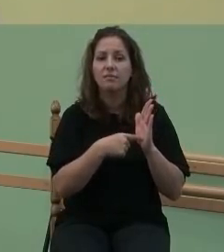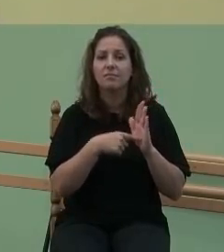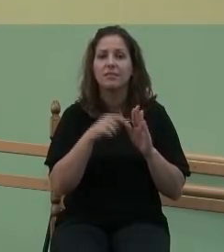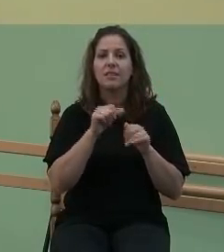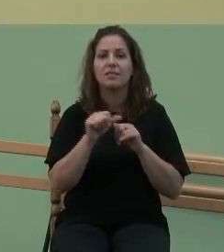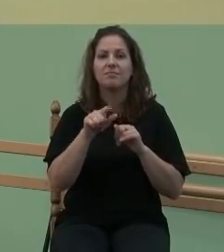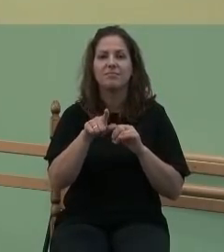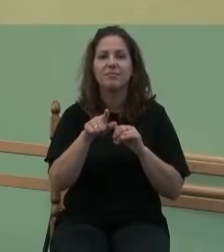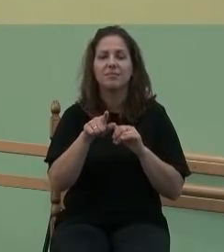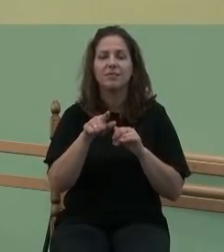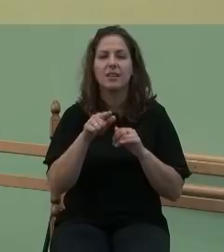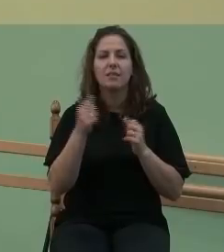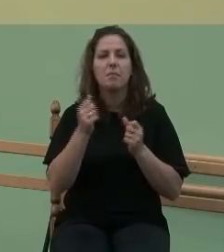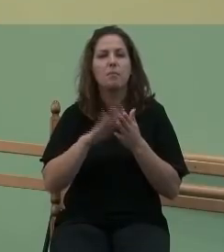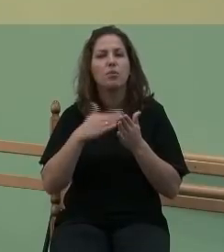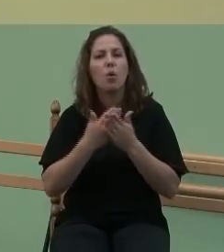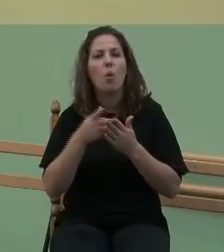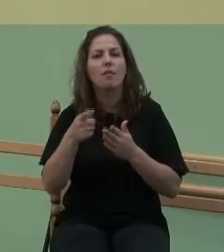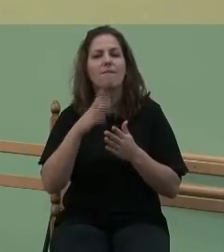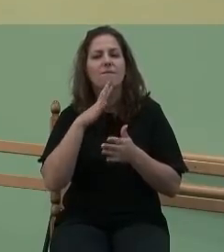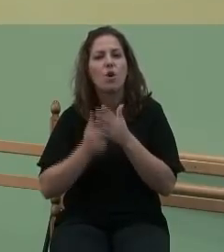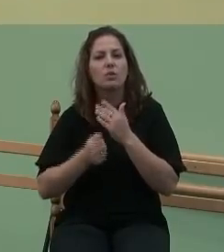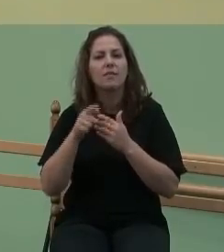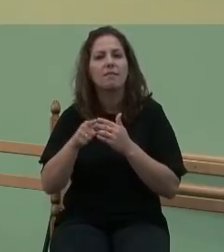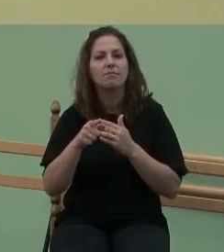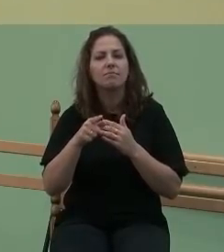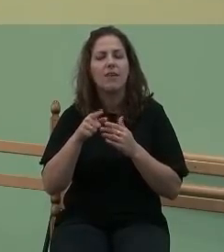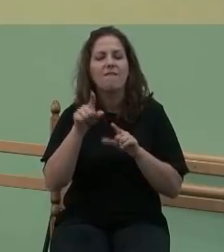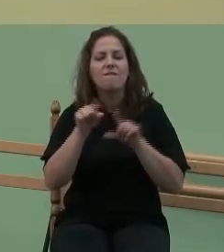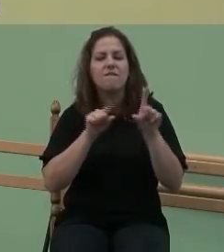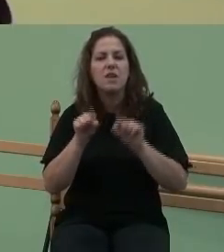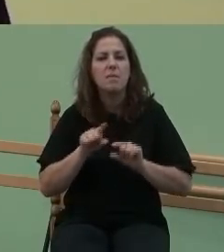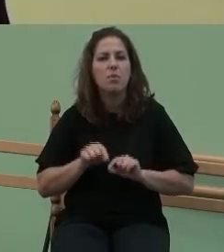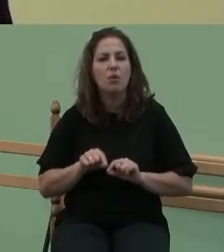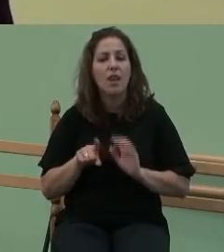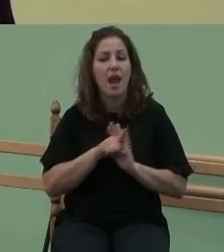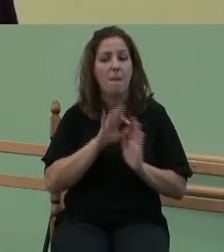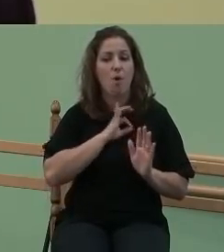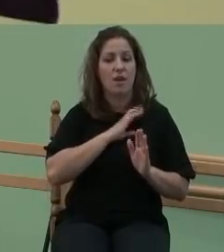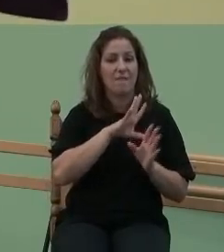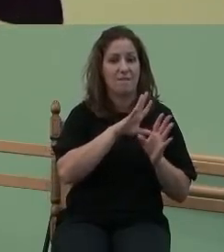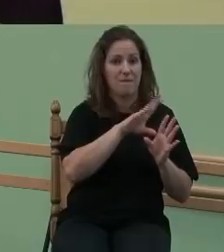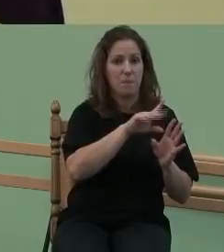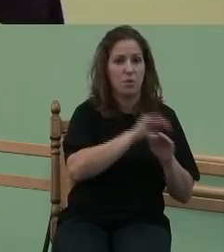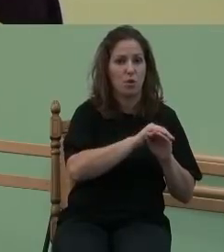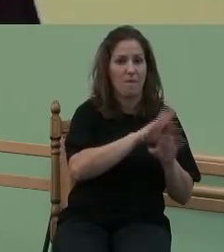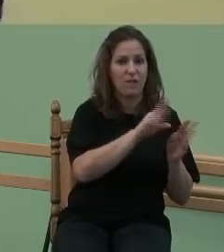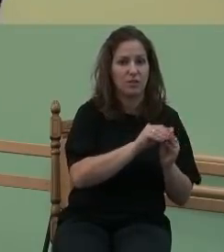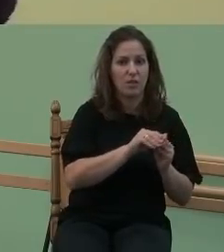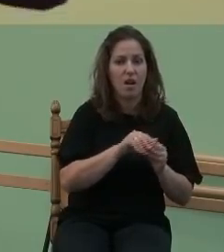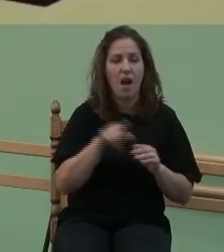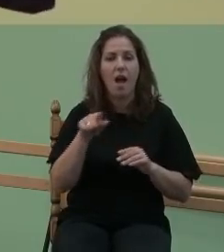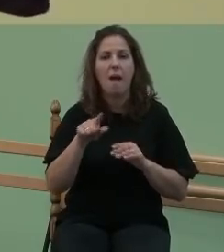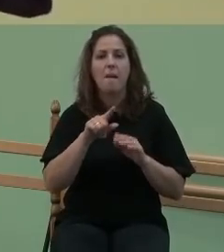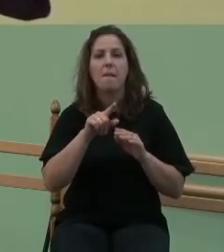przez władzę arbitralną wykorzystywany wybiórczo. dla moich przyjaciół wszystko, w granicach prawa nawet, bo